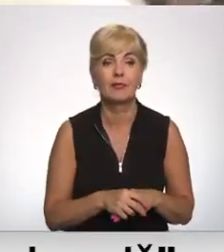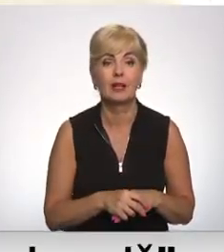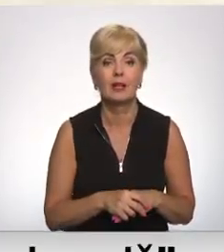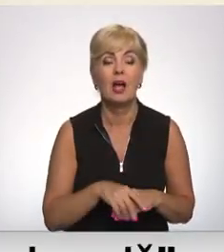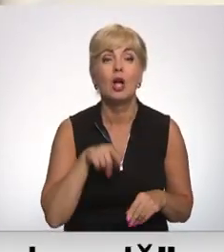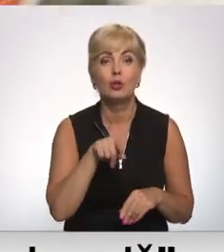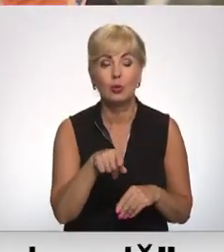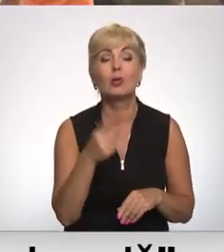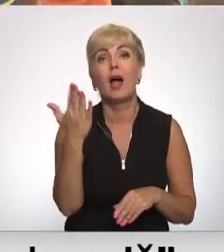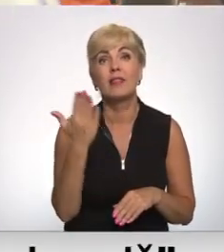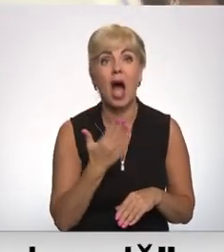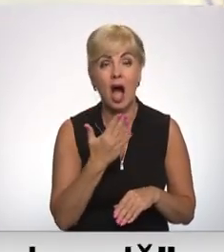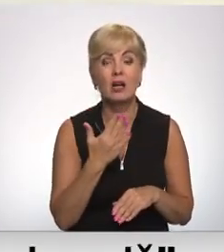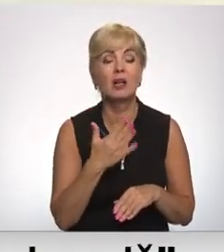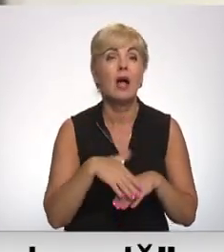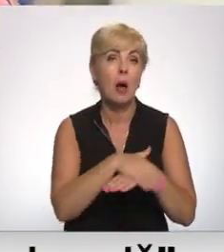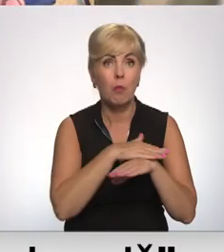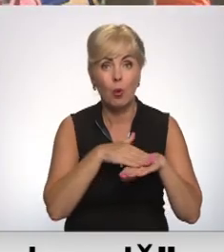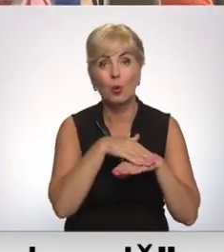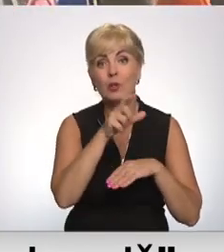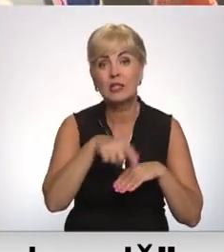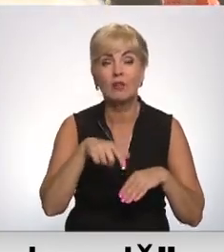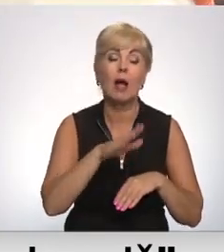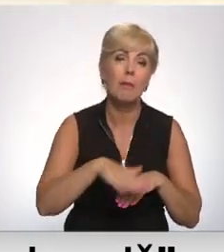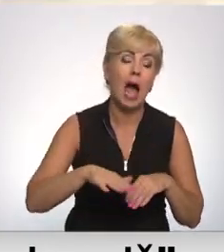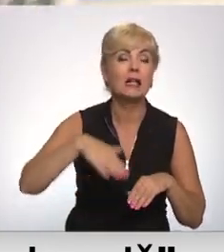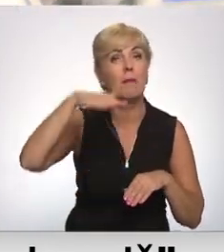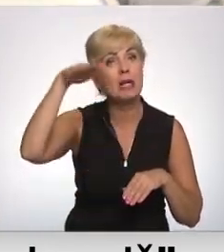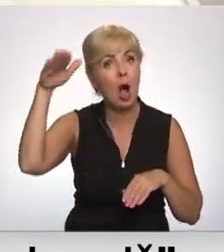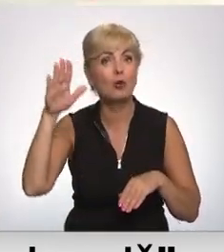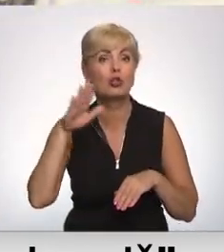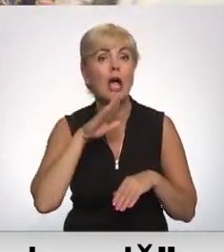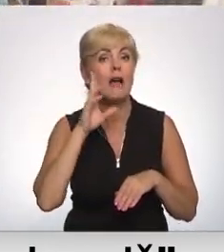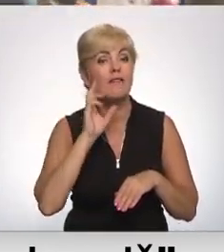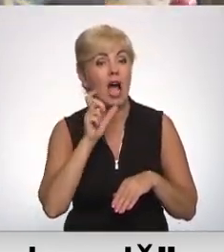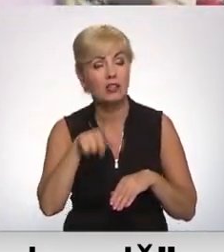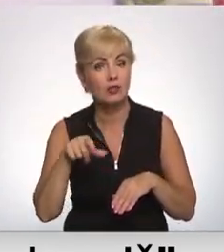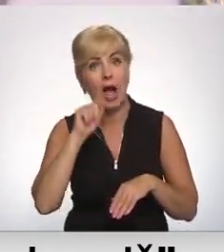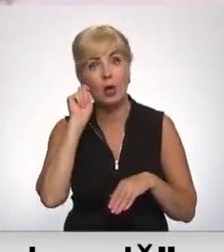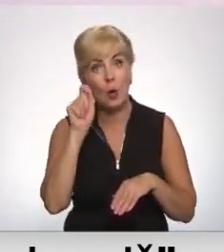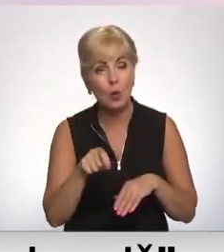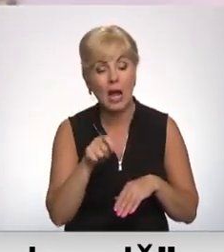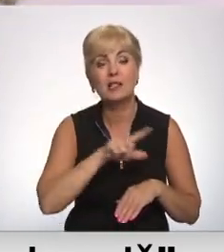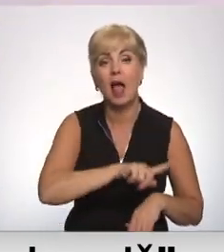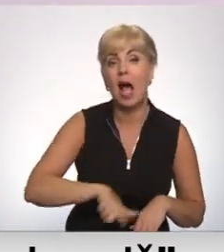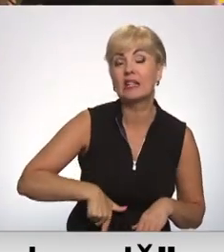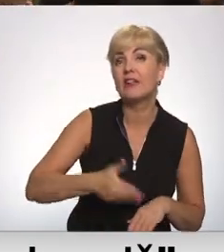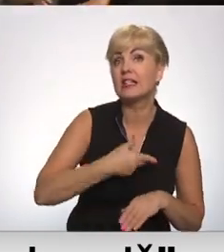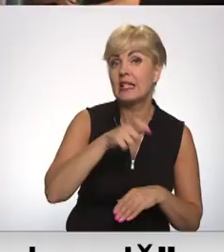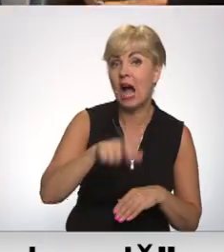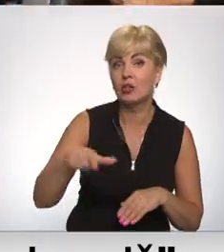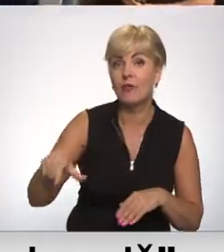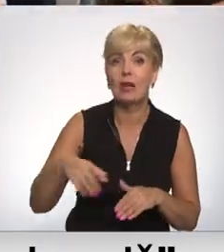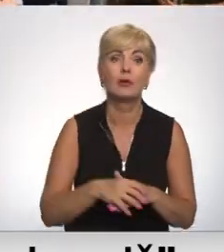Un tur jau viņi nāk. Vesels pulks cilvēku, bērni, pieaugušie un sirmgalvji. Ukrainas un Latvijas iedzīvotāji.